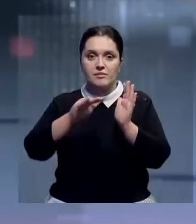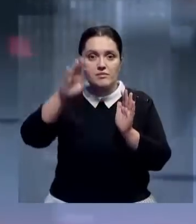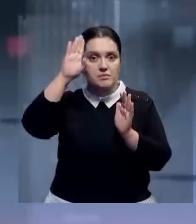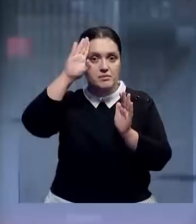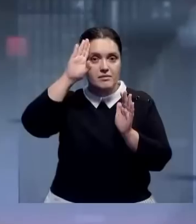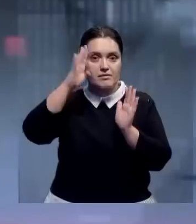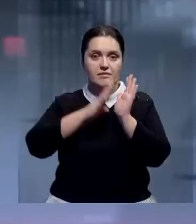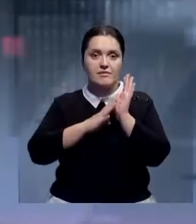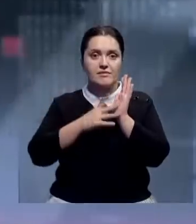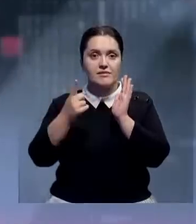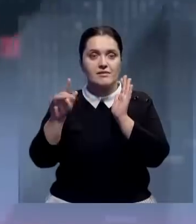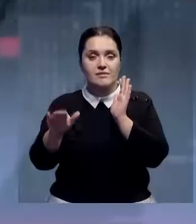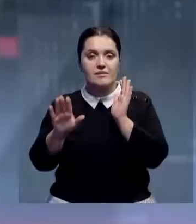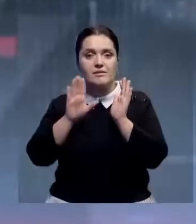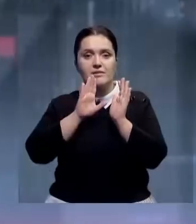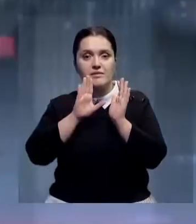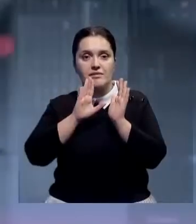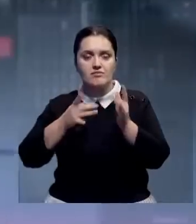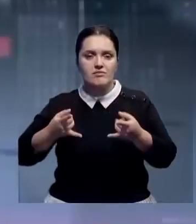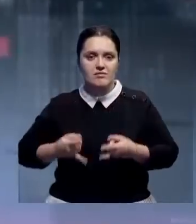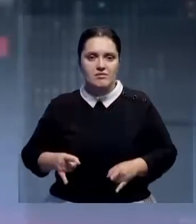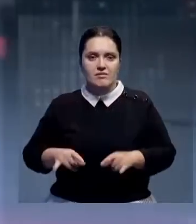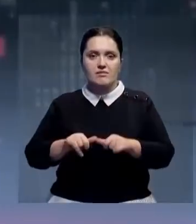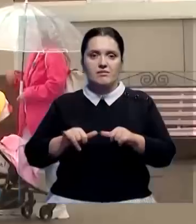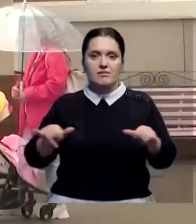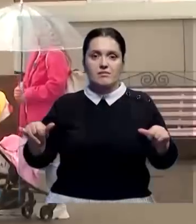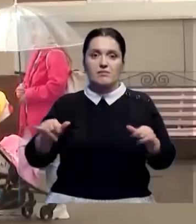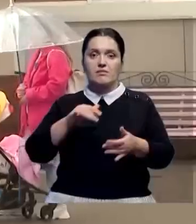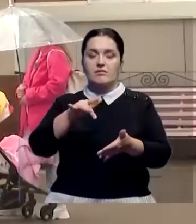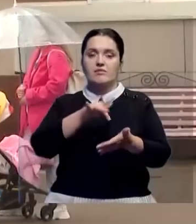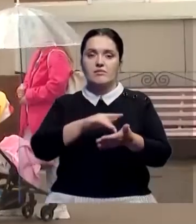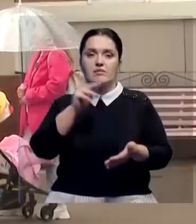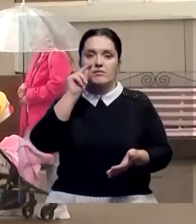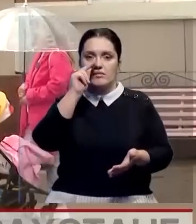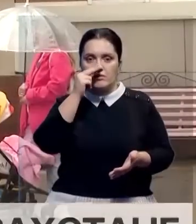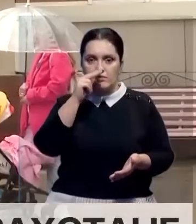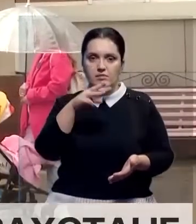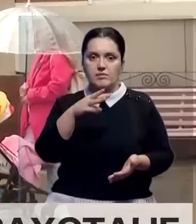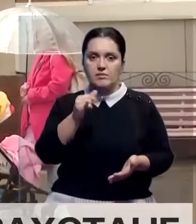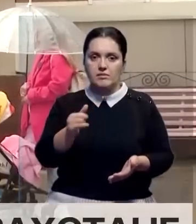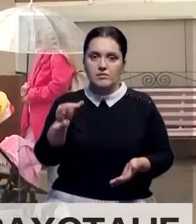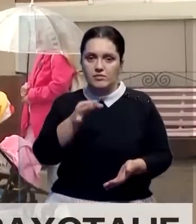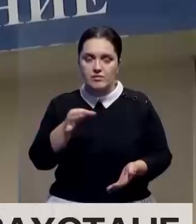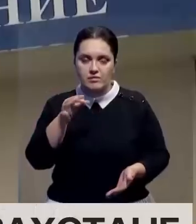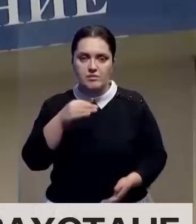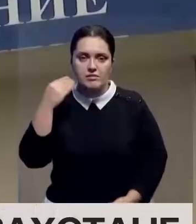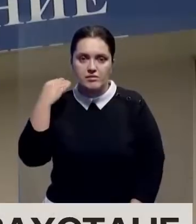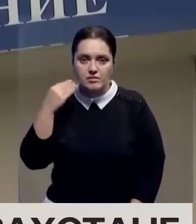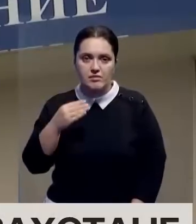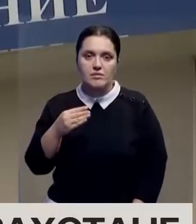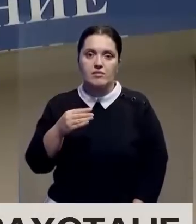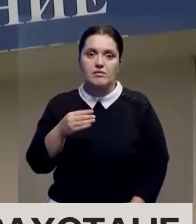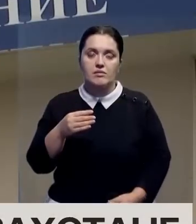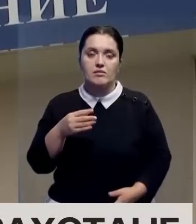98 тысяч – мальчики, 91 тысяча – девочки. Высокая рождаемость зарегистрирована в городе Шымкент, Мангыстауской и Туркестанской